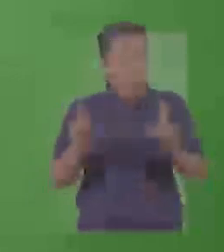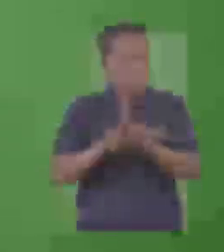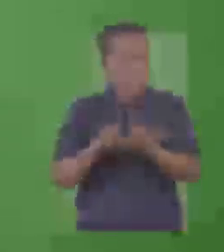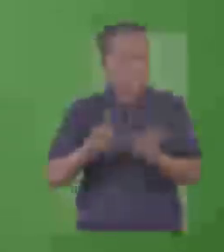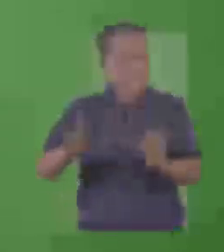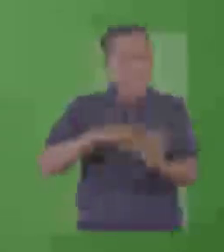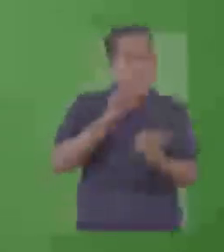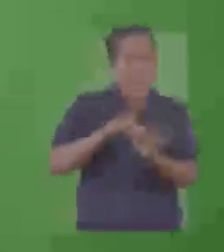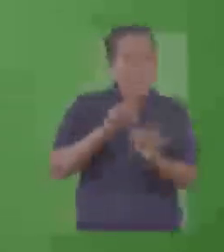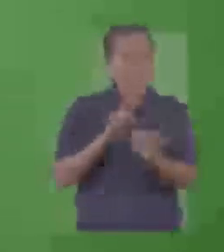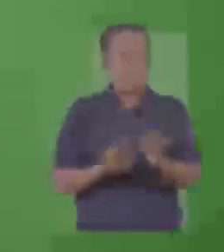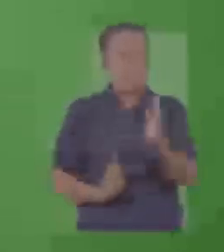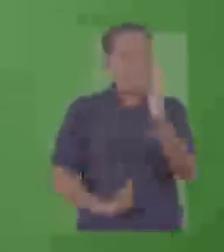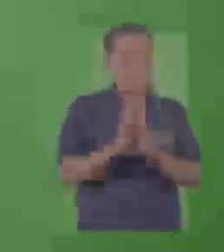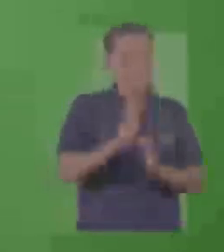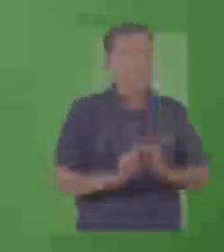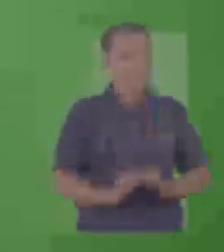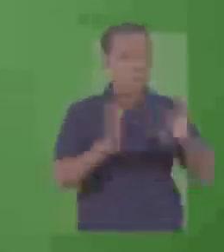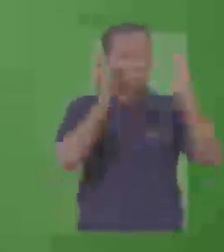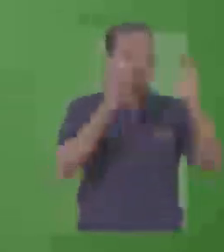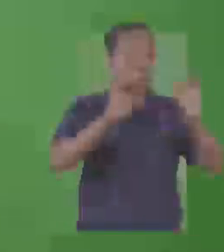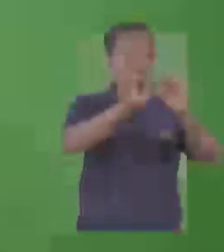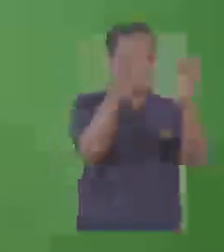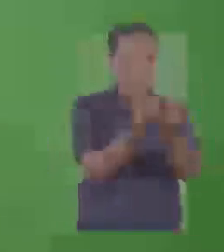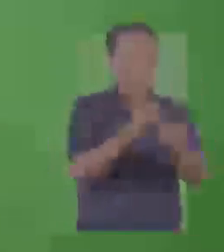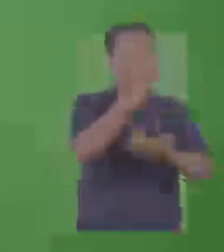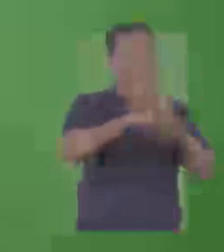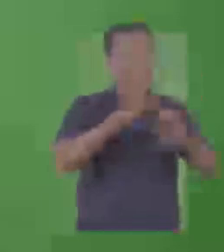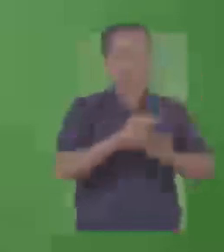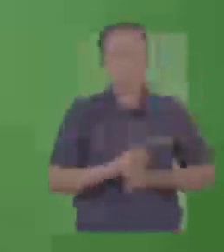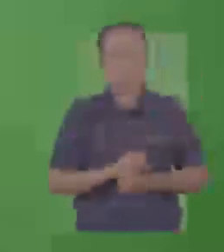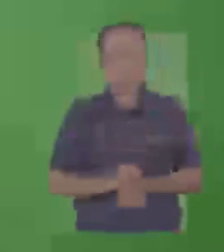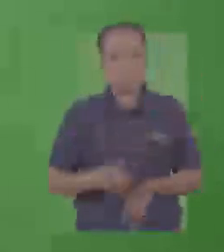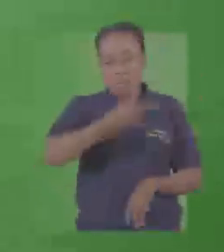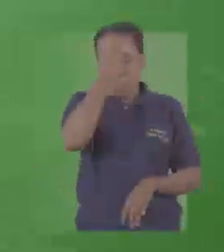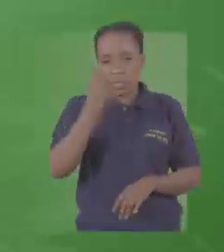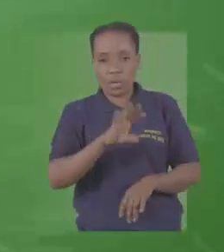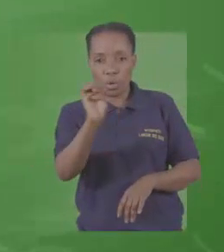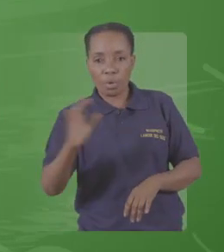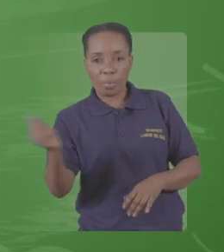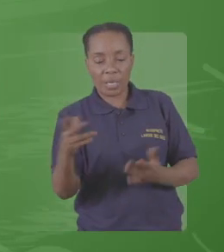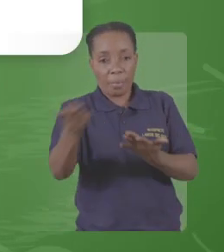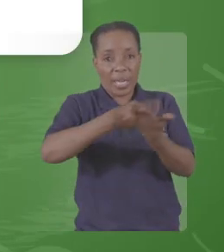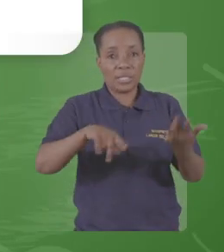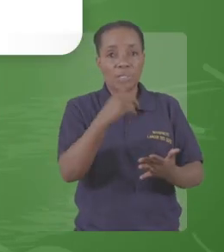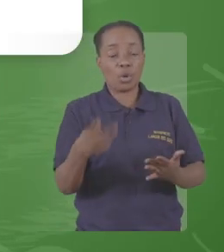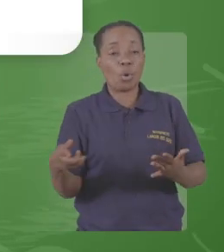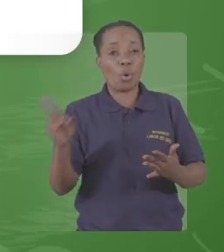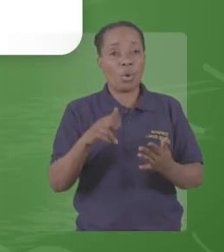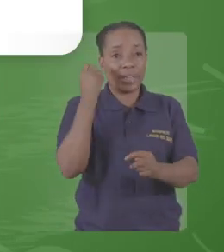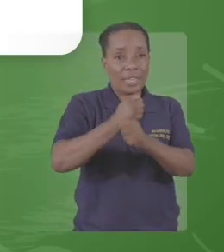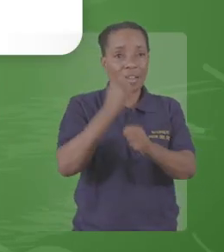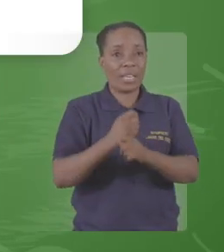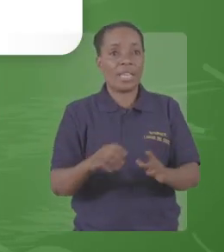particulier, en occupant une partie de leurs activités. On peut citer